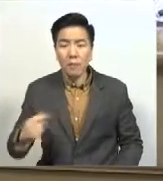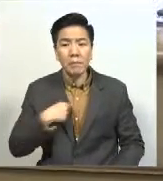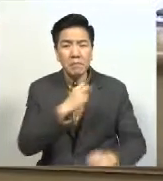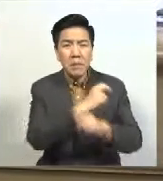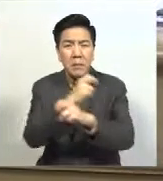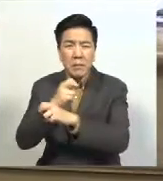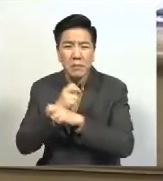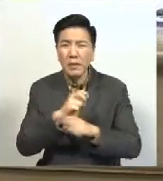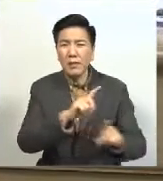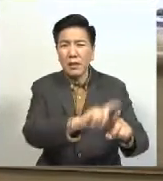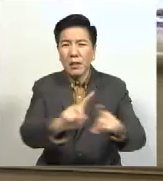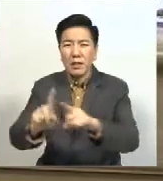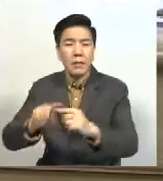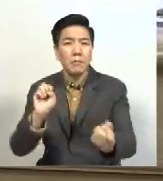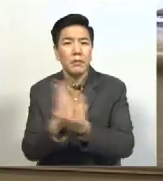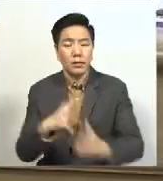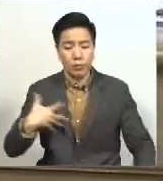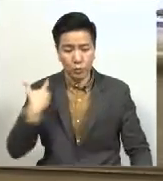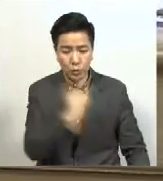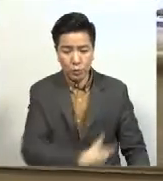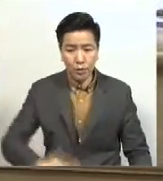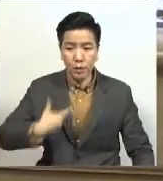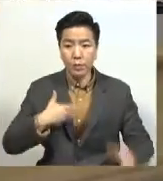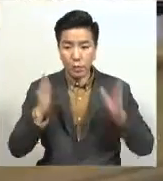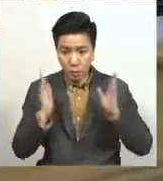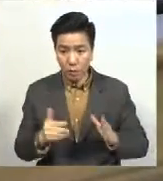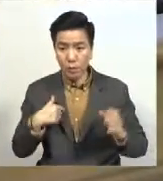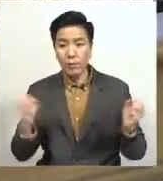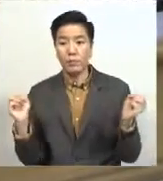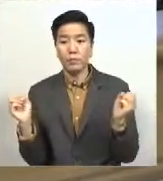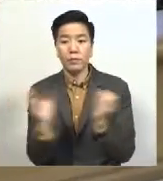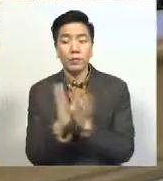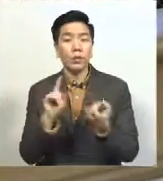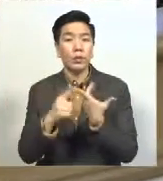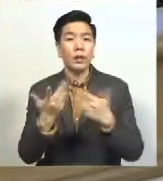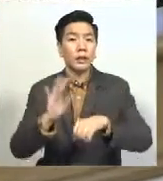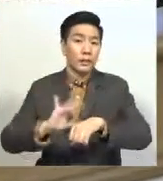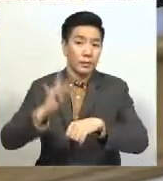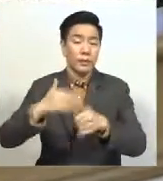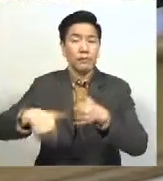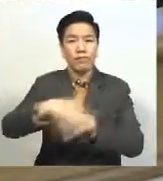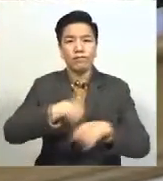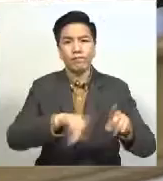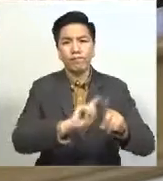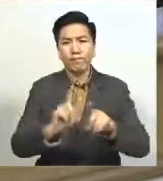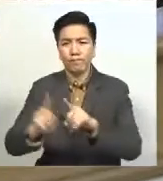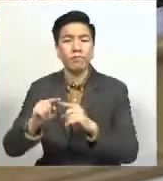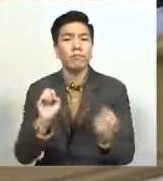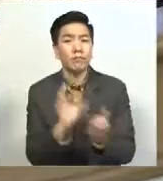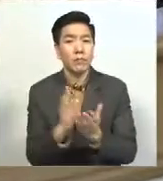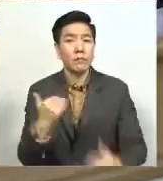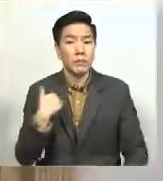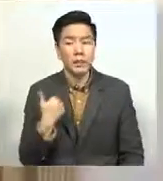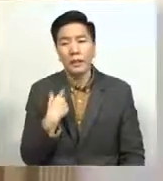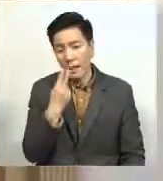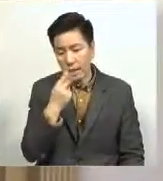พิษที่ส่งผลต่อสุขภาพของพี่น้องประชาชนแล้วก็ไปกระทบต่อทรัพยากรธรรมชาติหลายชนิดทีเดียวเพราะฉะ